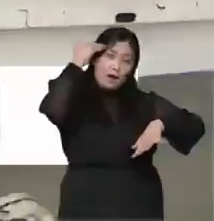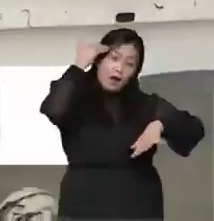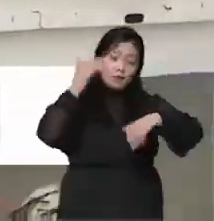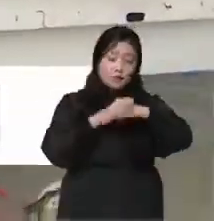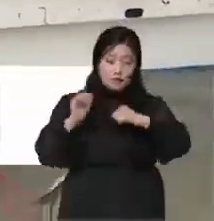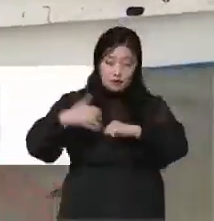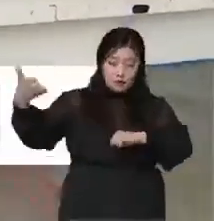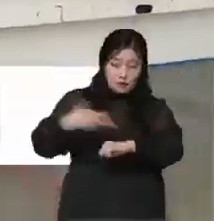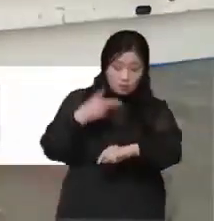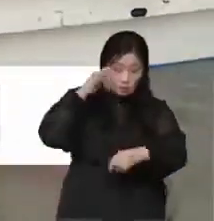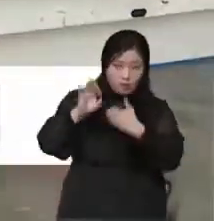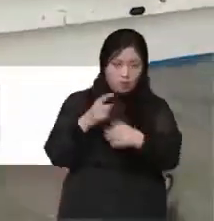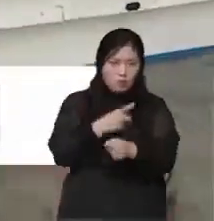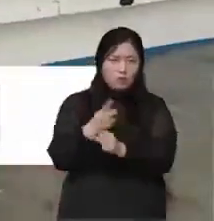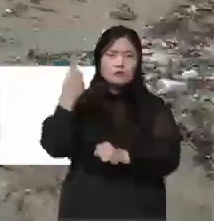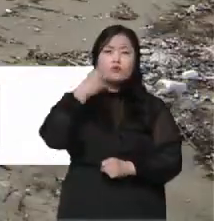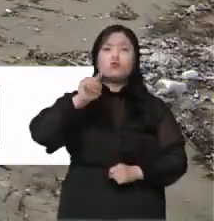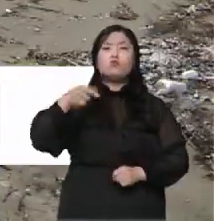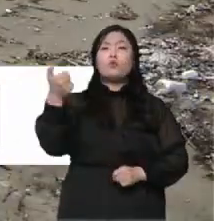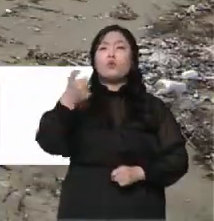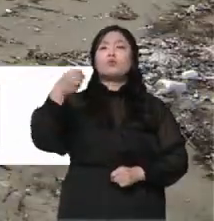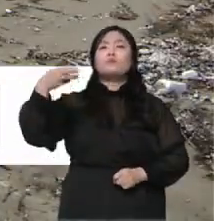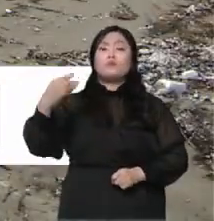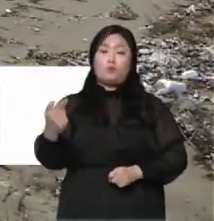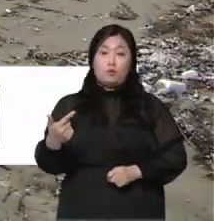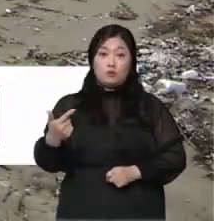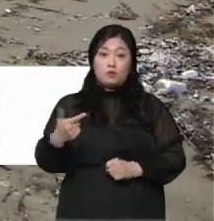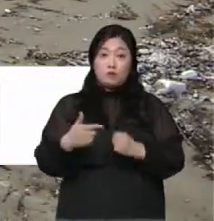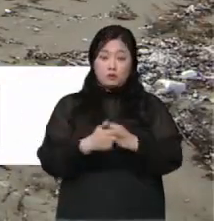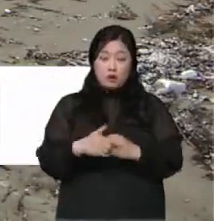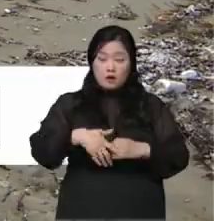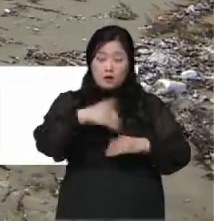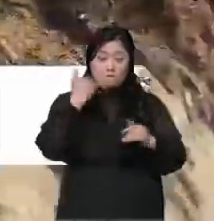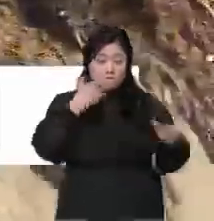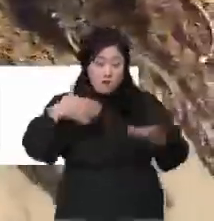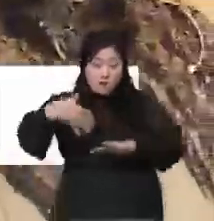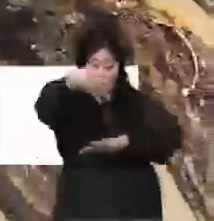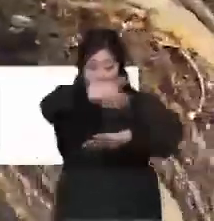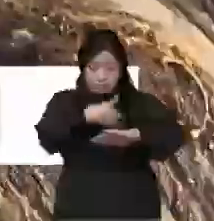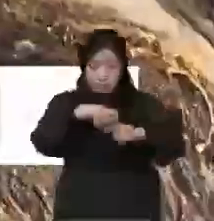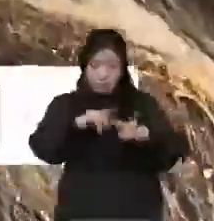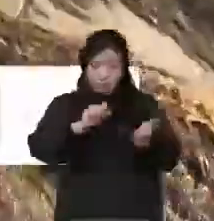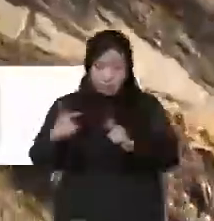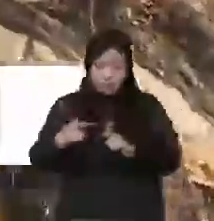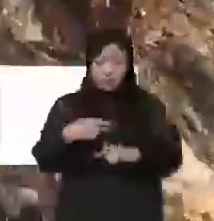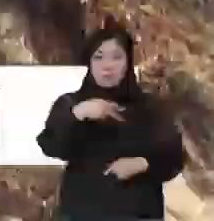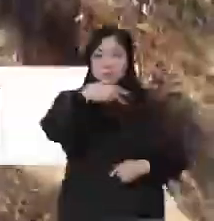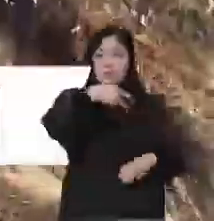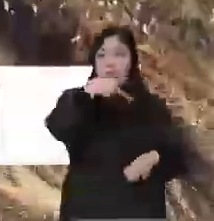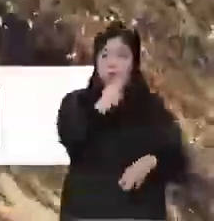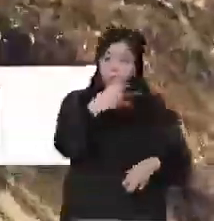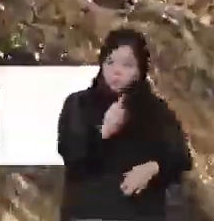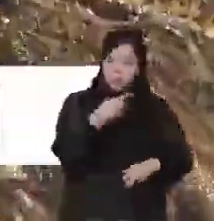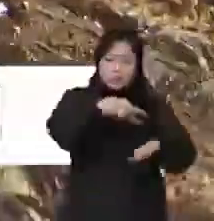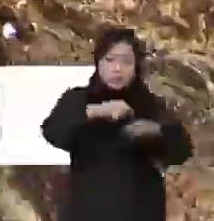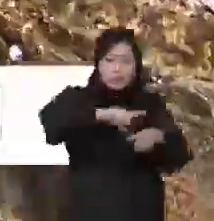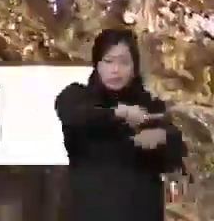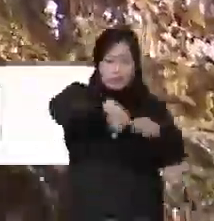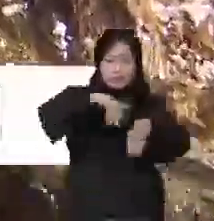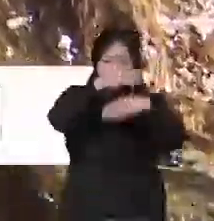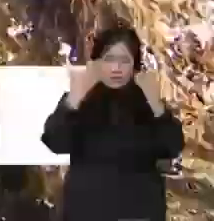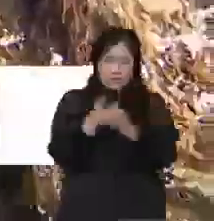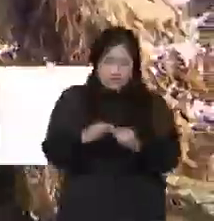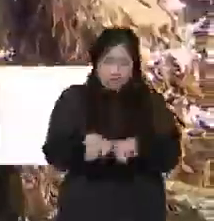지금까지 유입된 것만 1,650여 톤. 해류와 북서풍을 타고 흑산면과 도초면, 자음면 등 신안